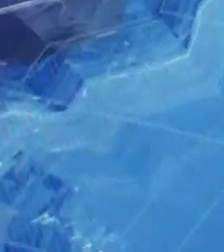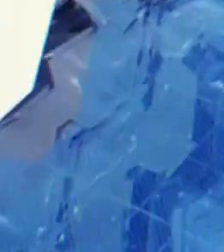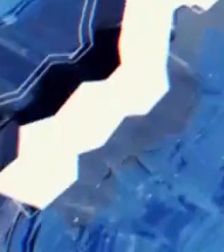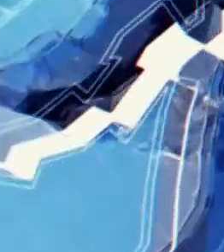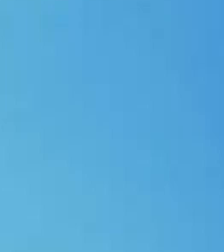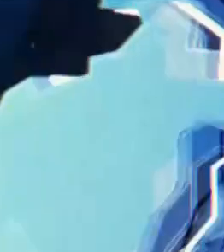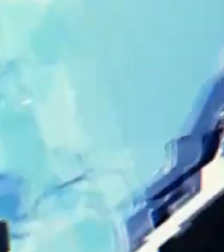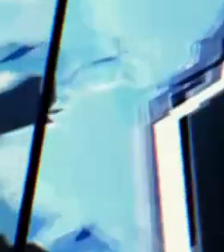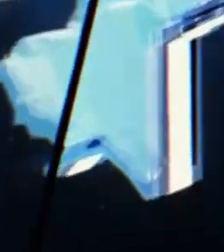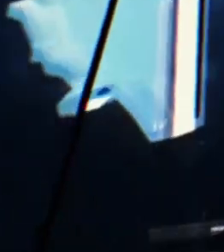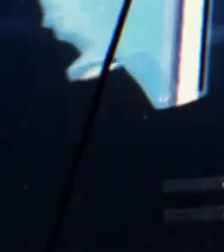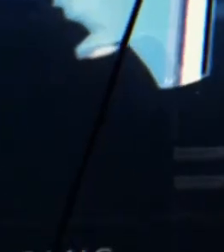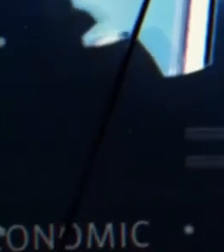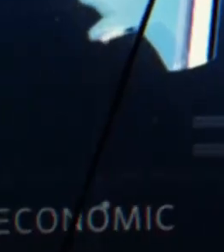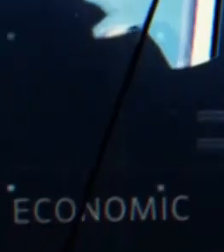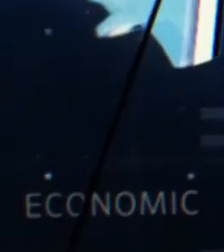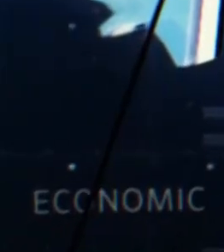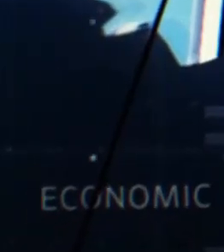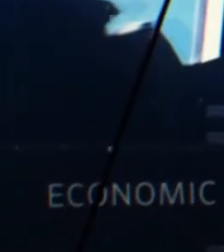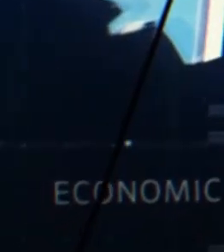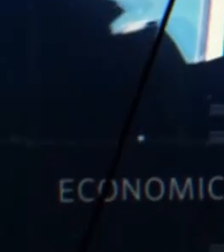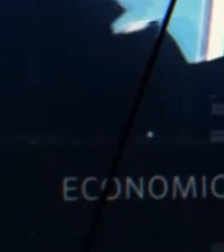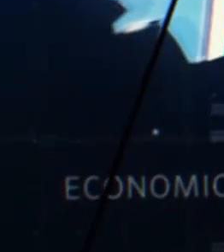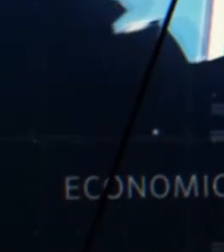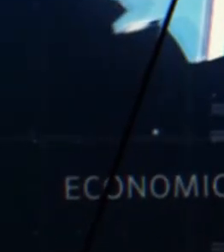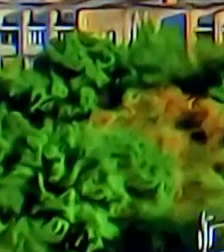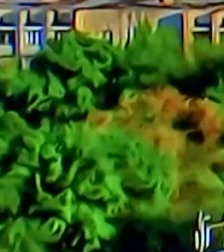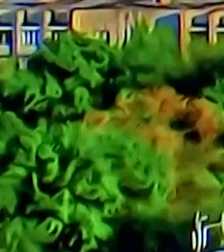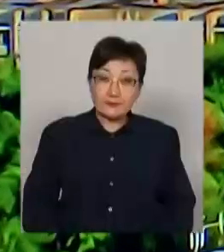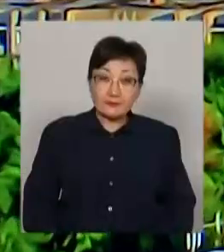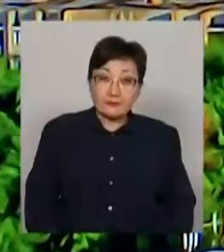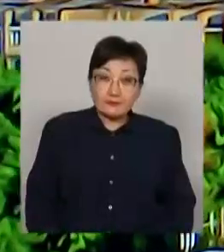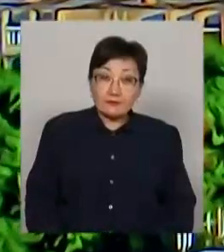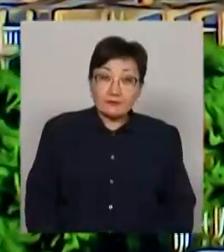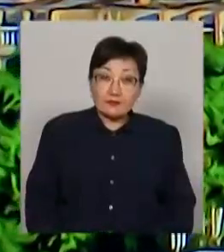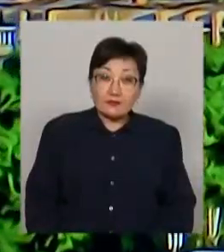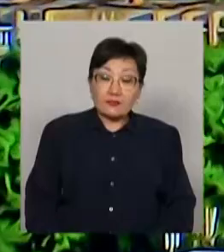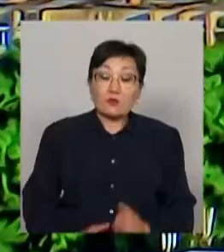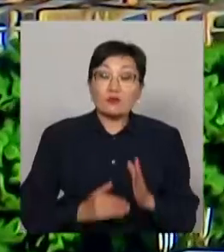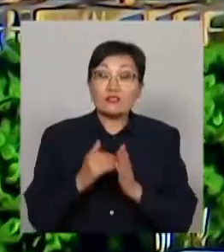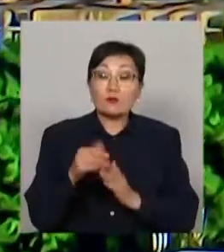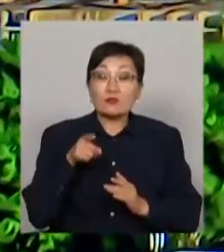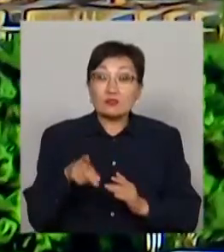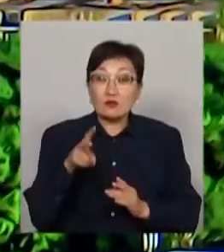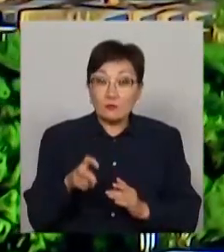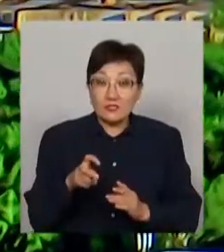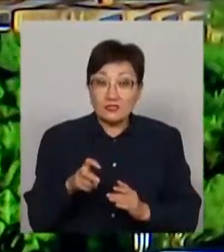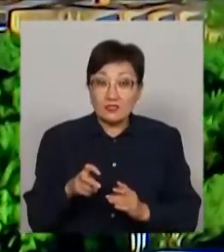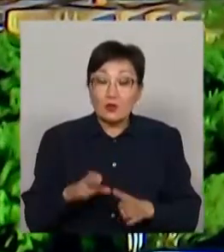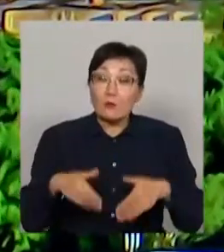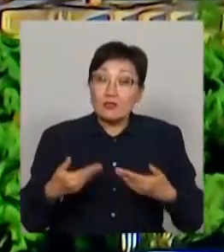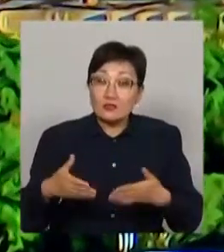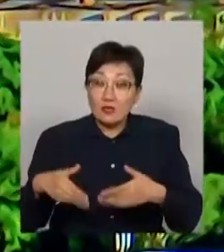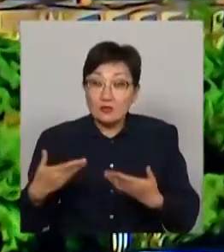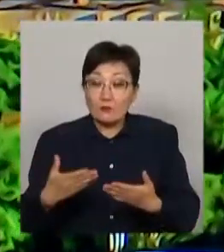С свыше 1200